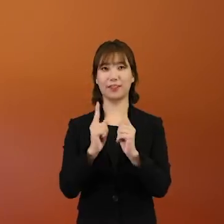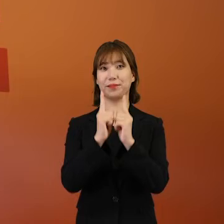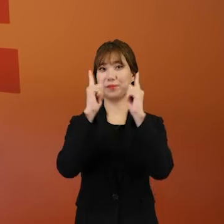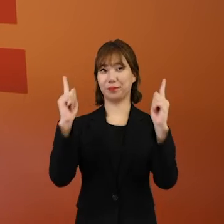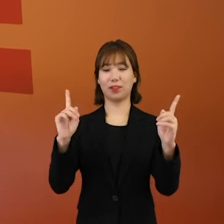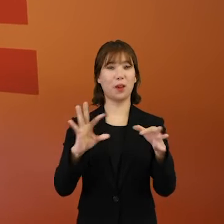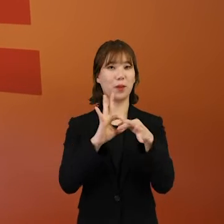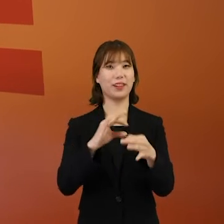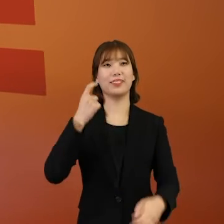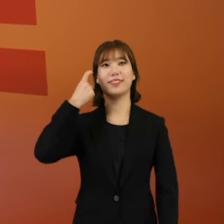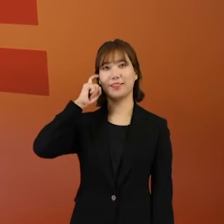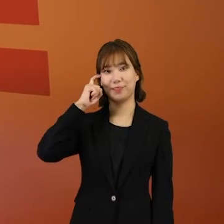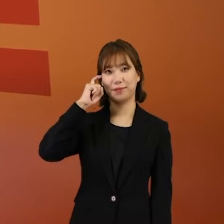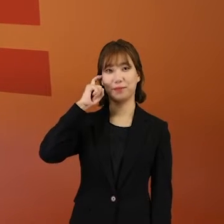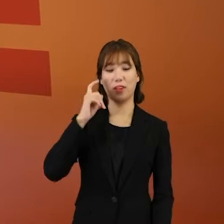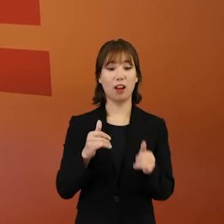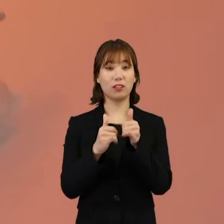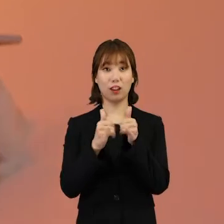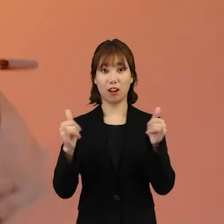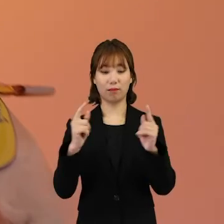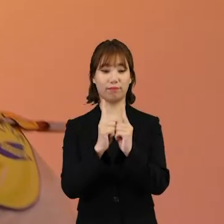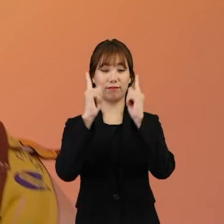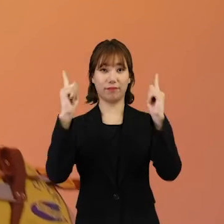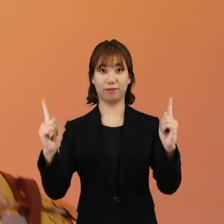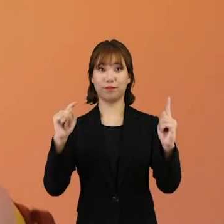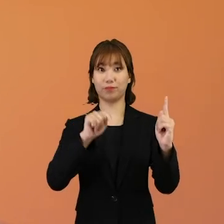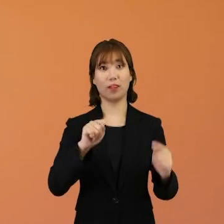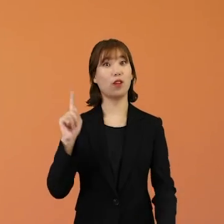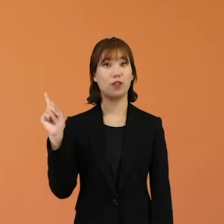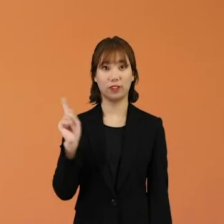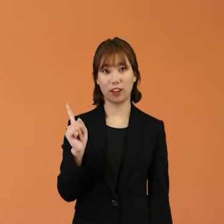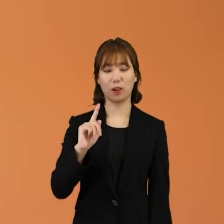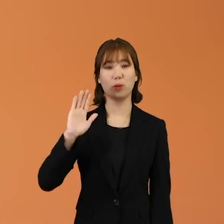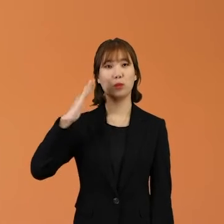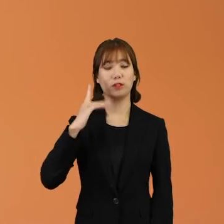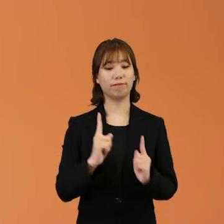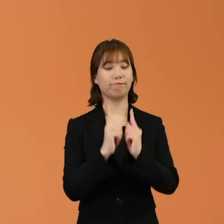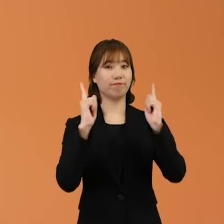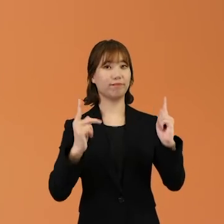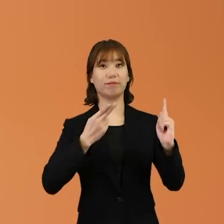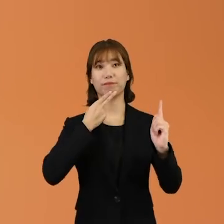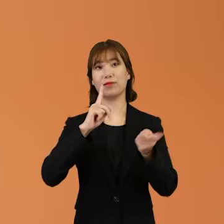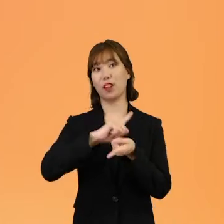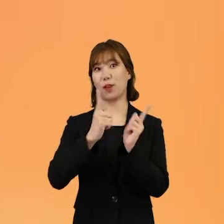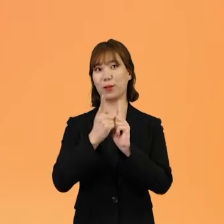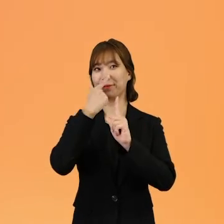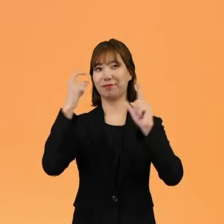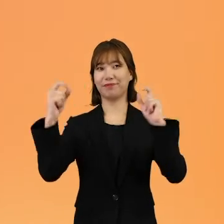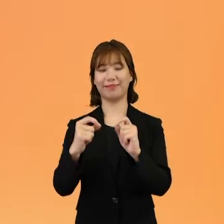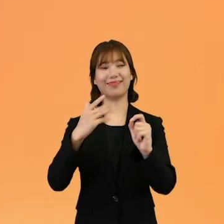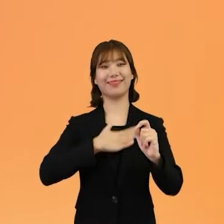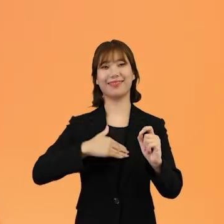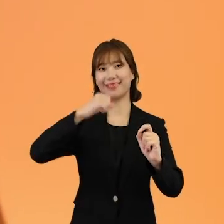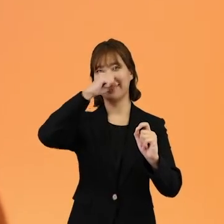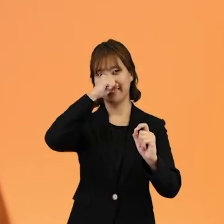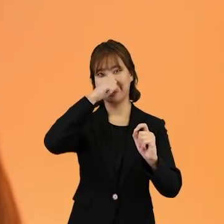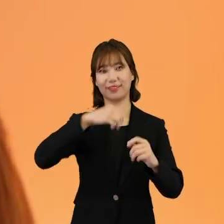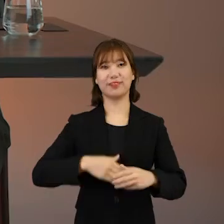거리두기에 대한 우령의 생각. 거리두기 어떠세요? 솔직히 요즘 거리두기 안 해서 너무